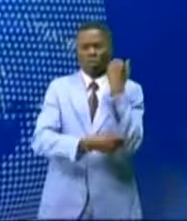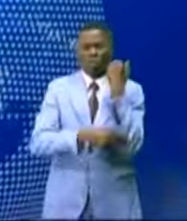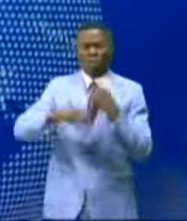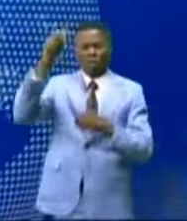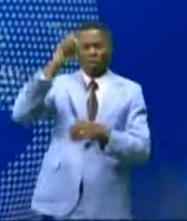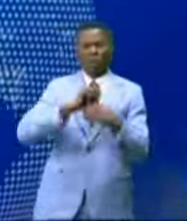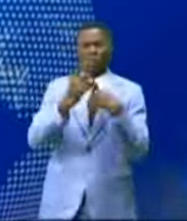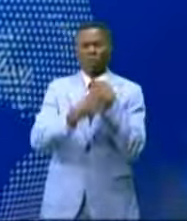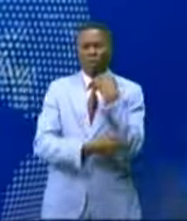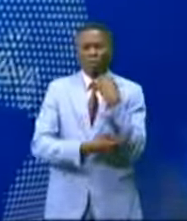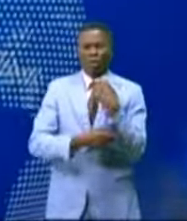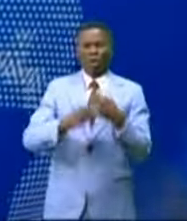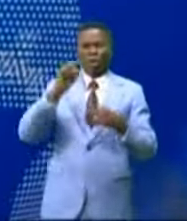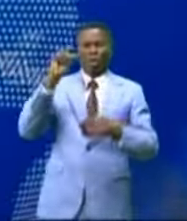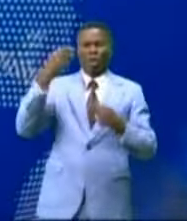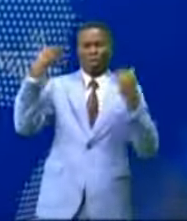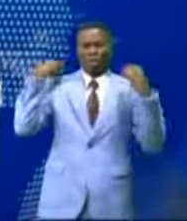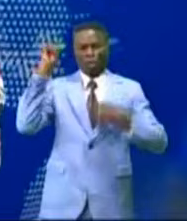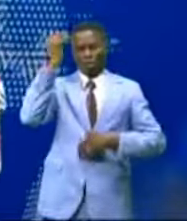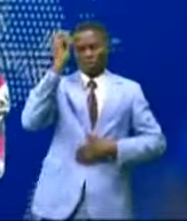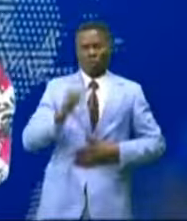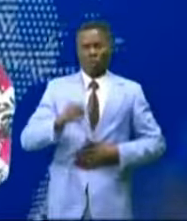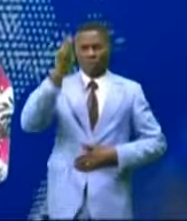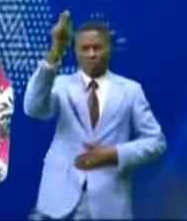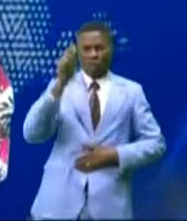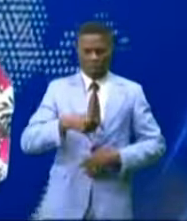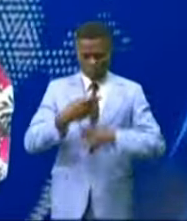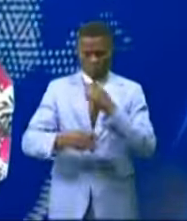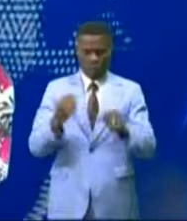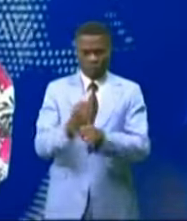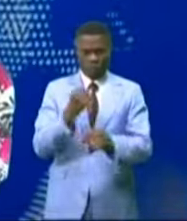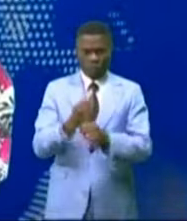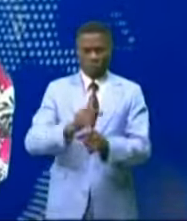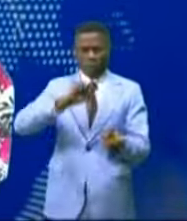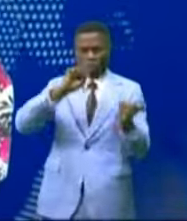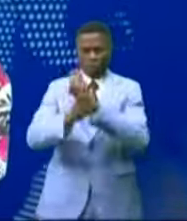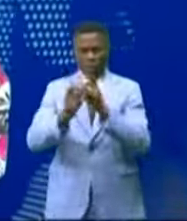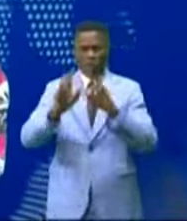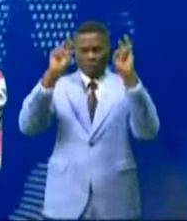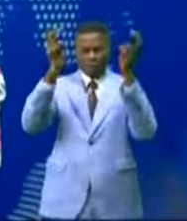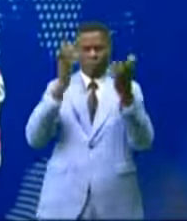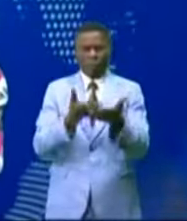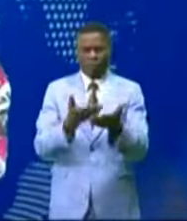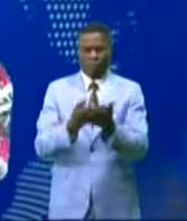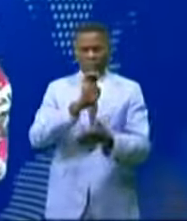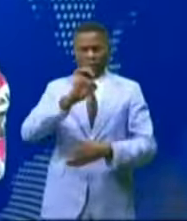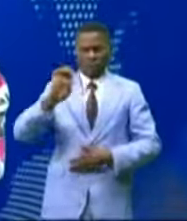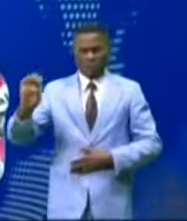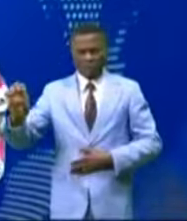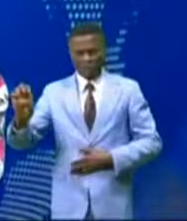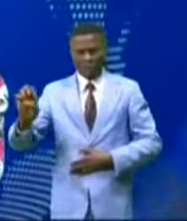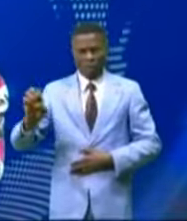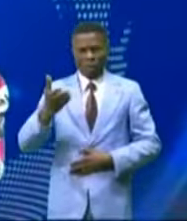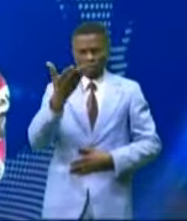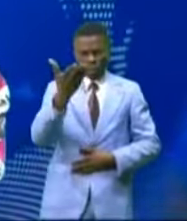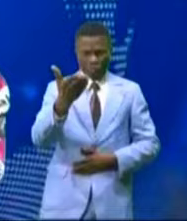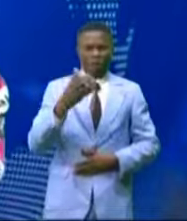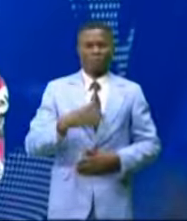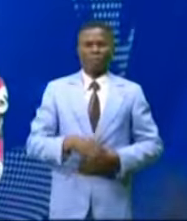gouverneur militaire a procédé au lancement des travaux pour la modernisation de cette partie du territoire